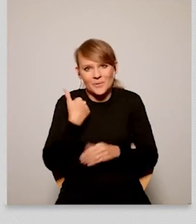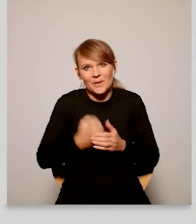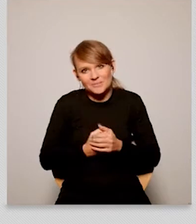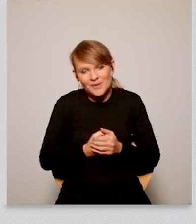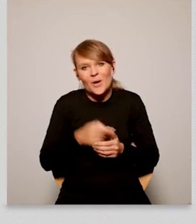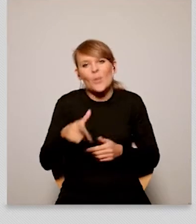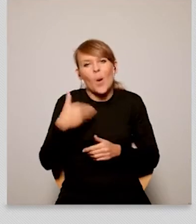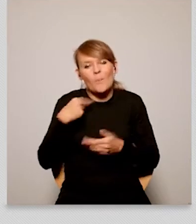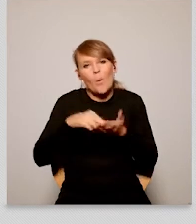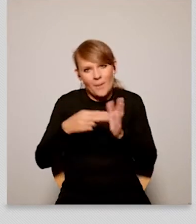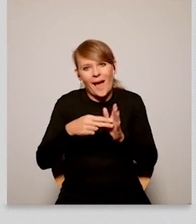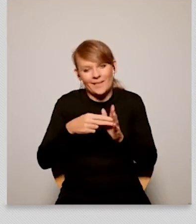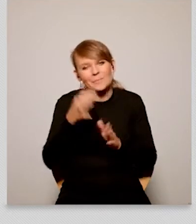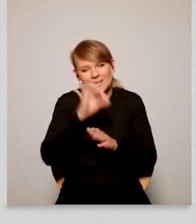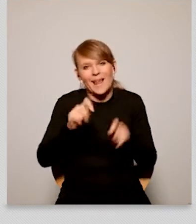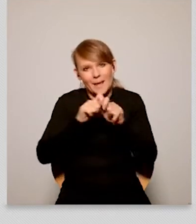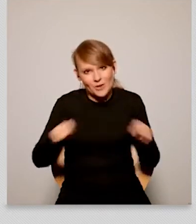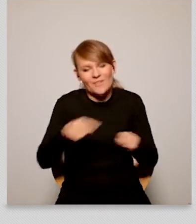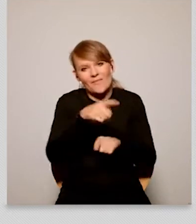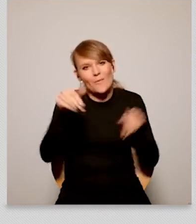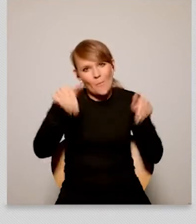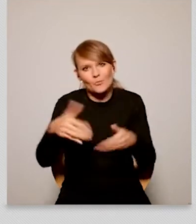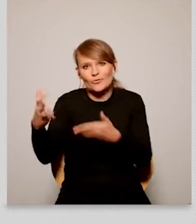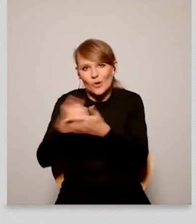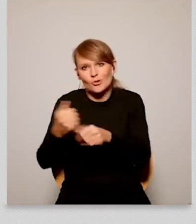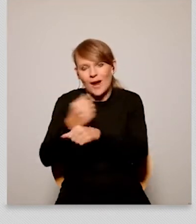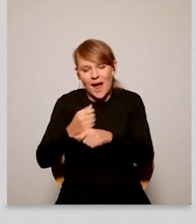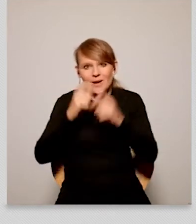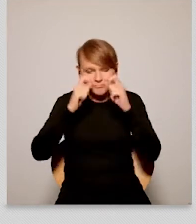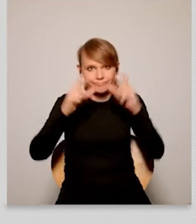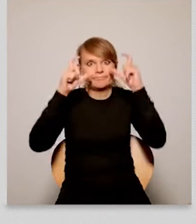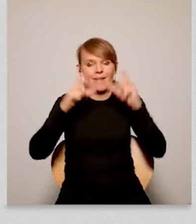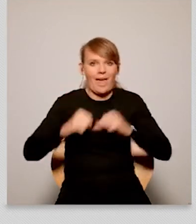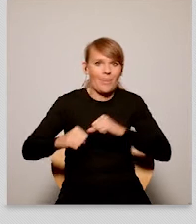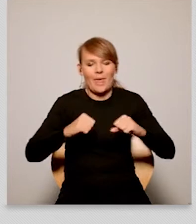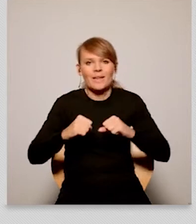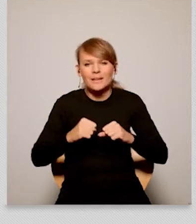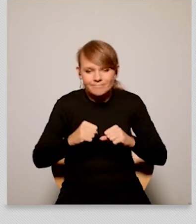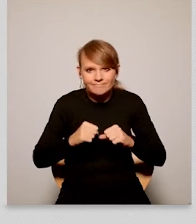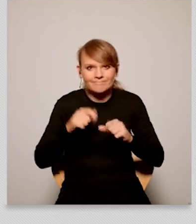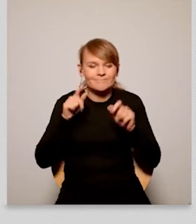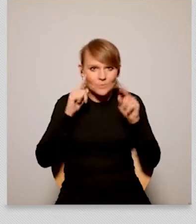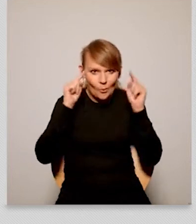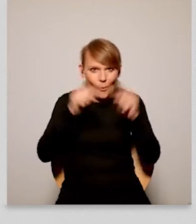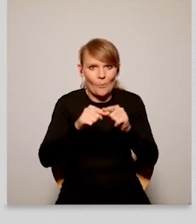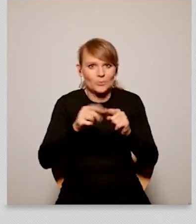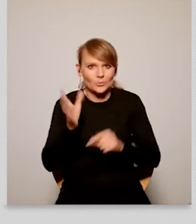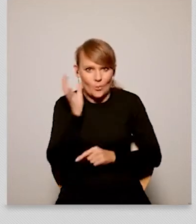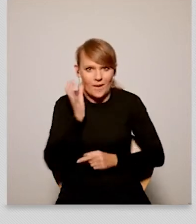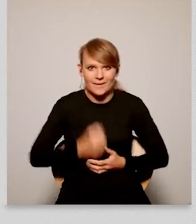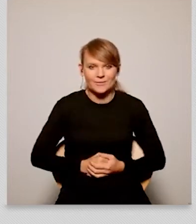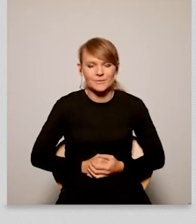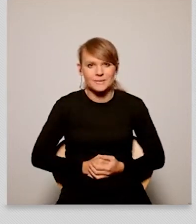Państwo mogli zasięgnąć sobie kawy i dalej nas słuchać z odpowiednią energią. Bo mi też się wydaje, że w oparciu o badania, które